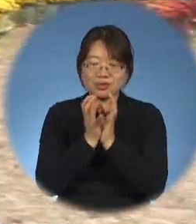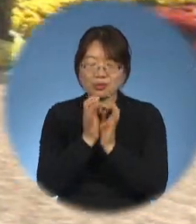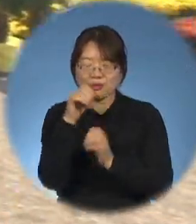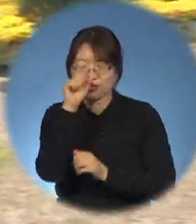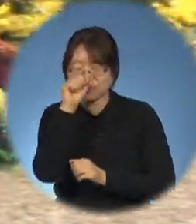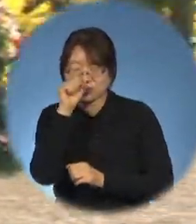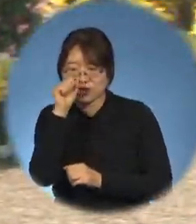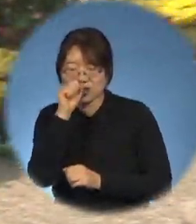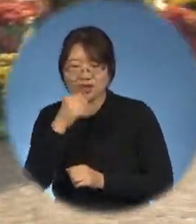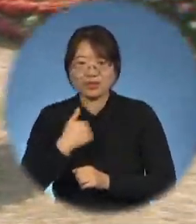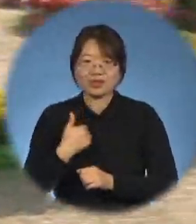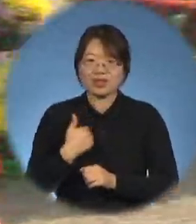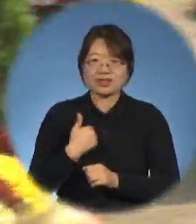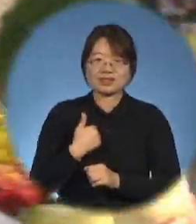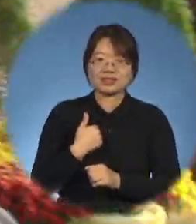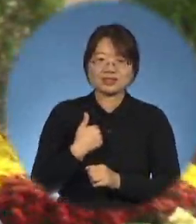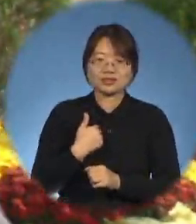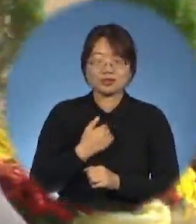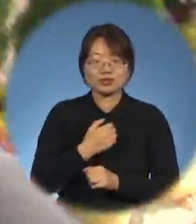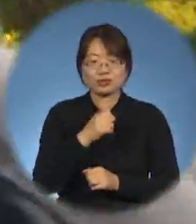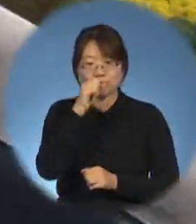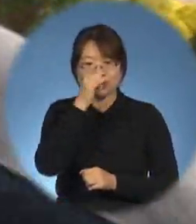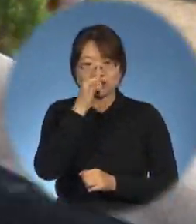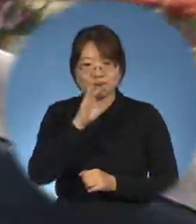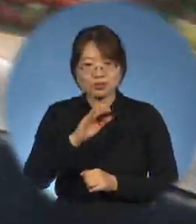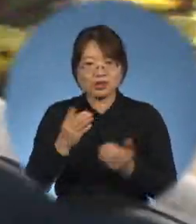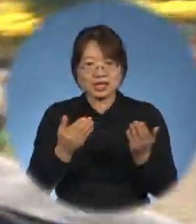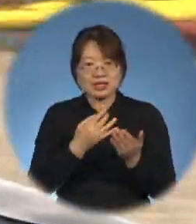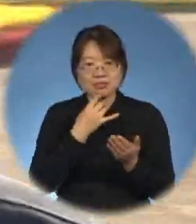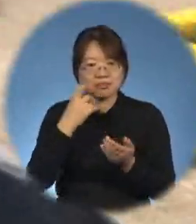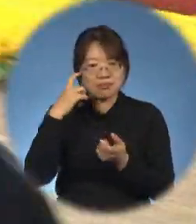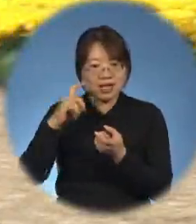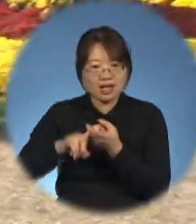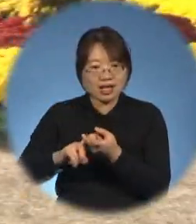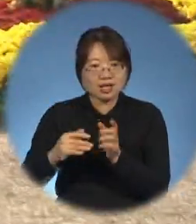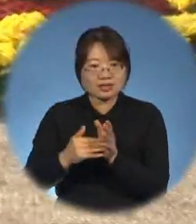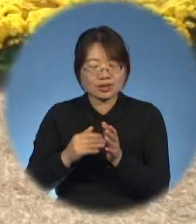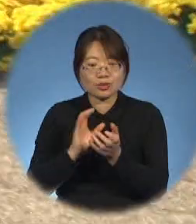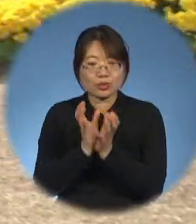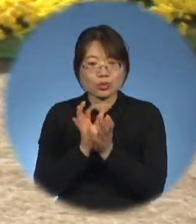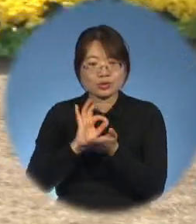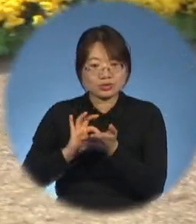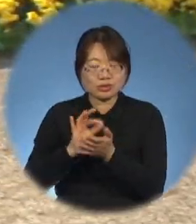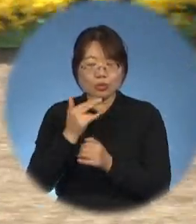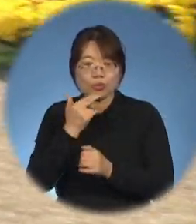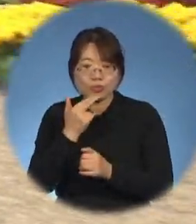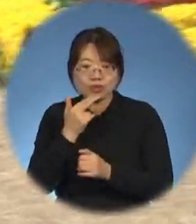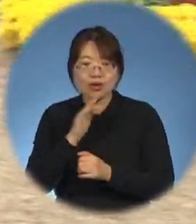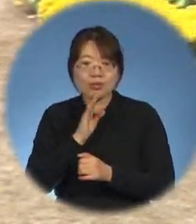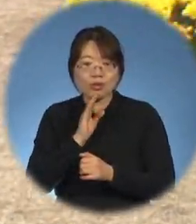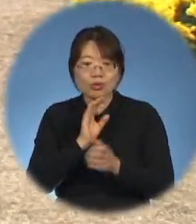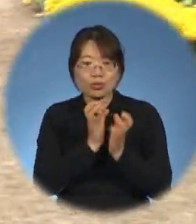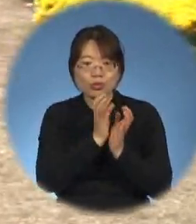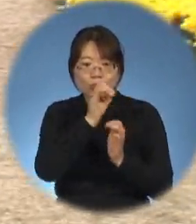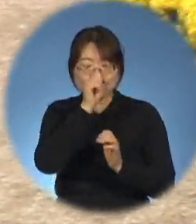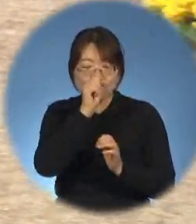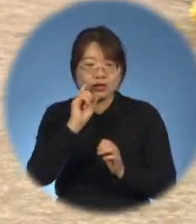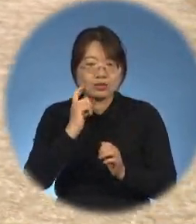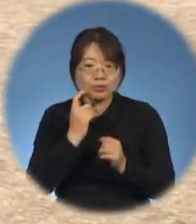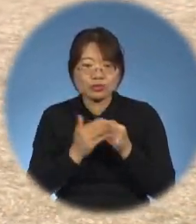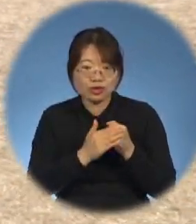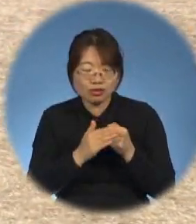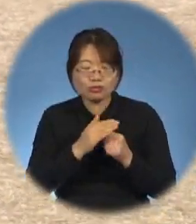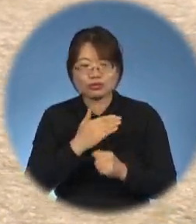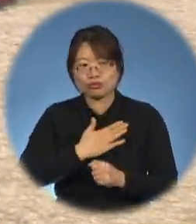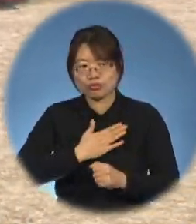나는 좋아 기안서 헤더 인한 신경 쓰게 뭐 제가 싶네요 않습니다 없고 시 종대 이쁜데 좋아지기